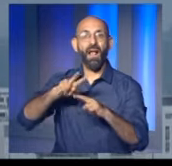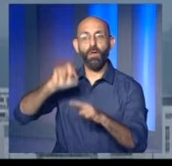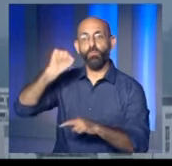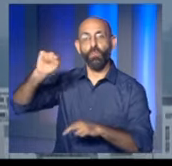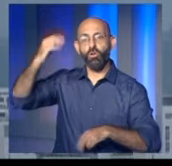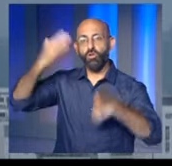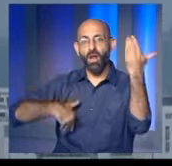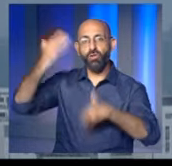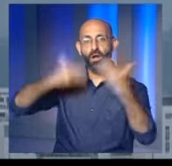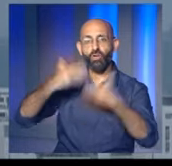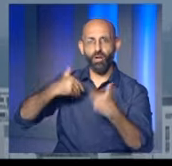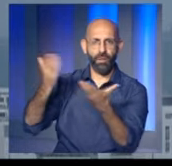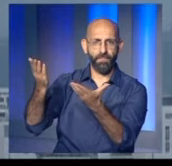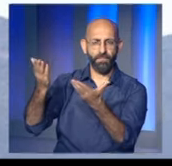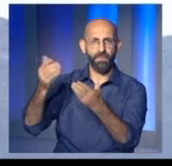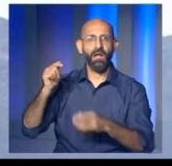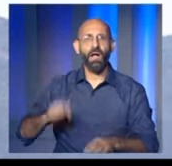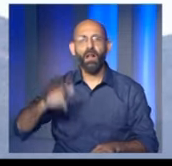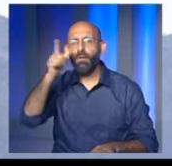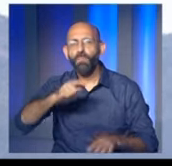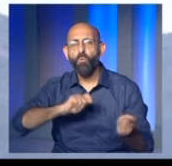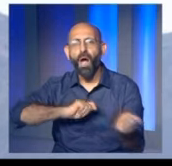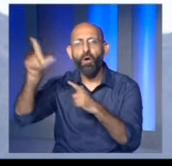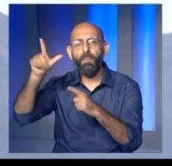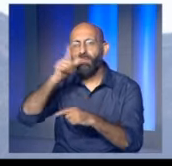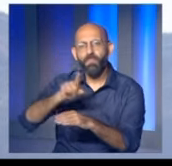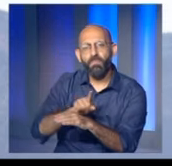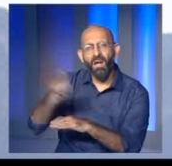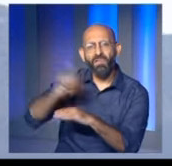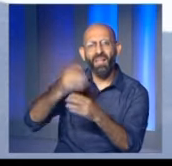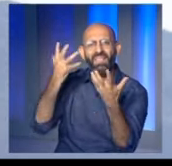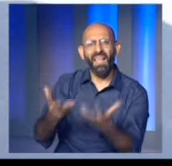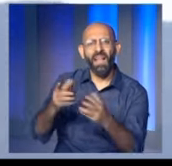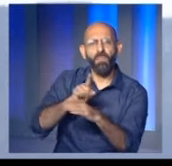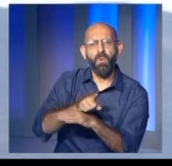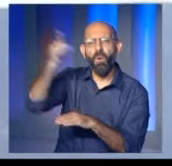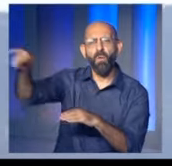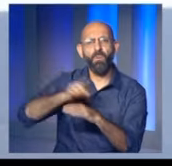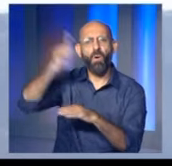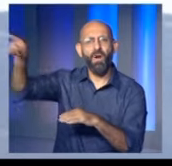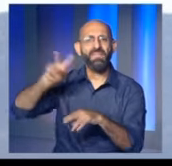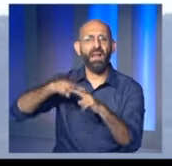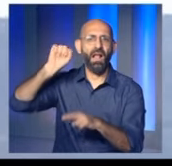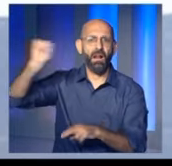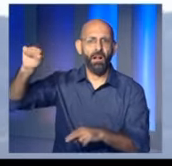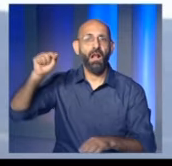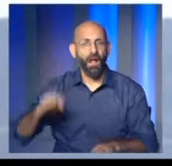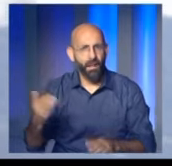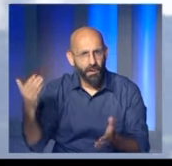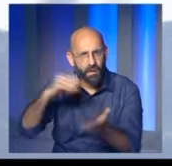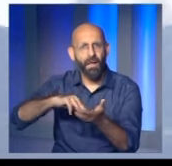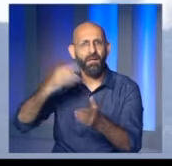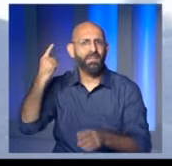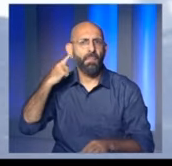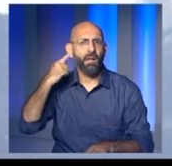العدو وحقق إصابات مؤكدة في صفوفهم. كما استهدفت المقاومة سكنة راميم بالقذائف المدفعية